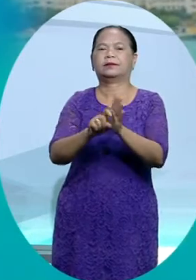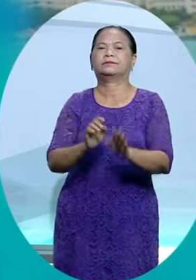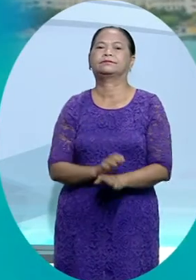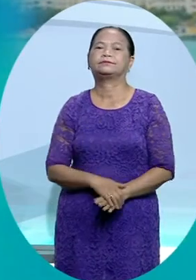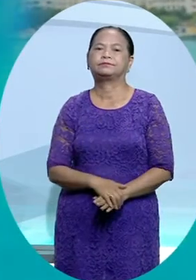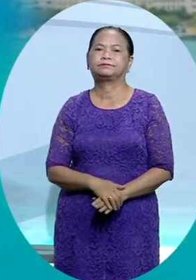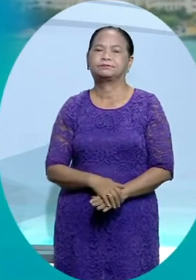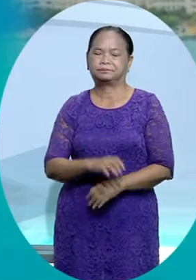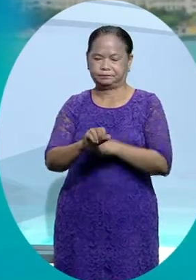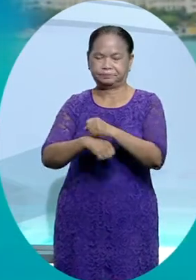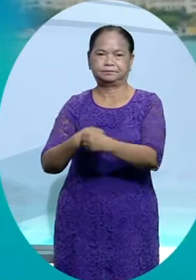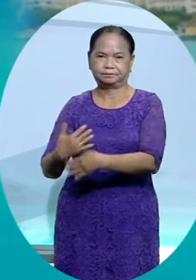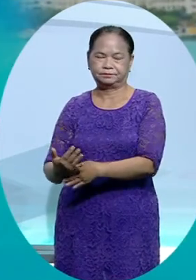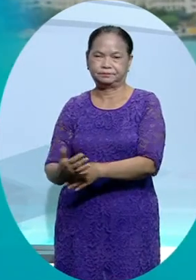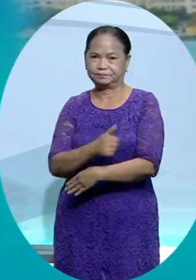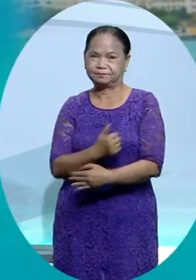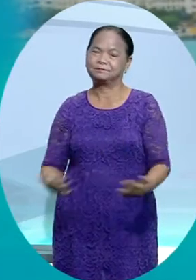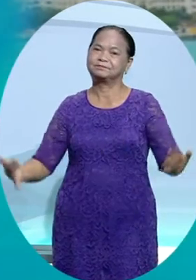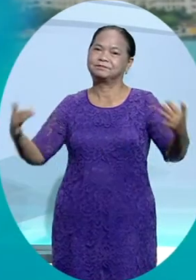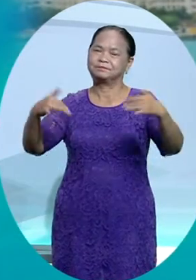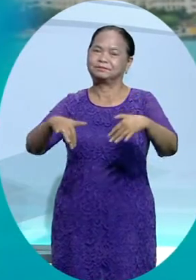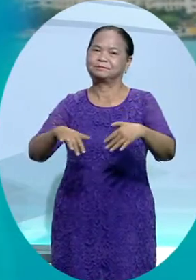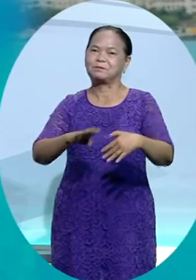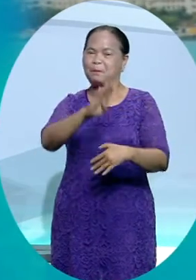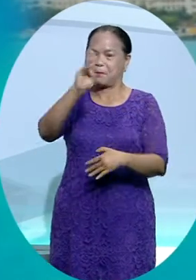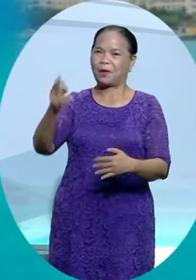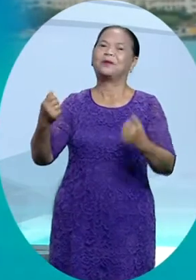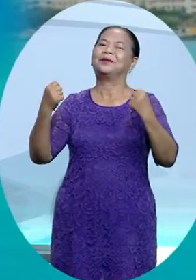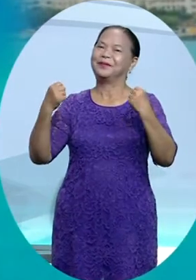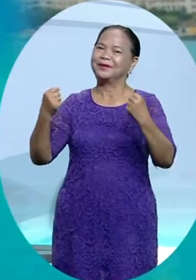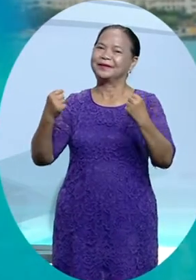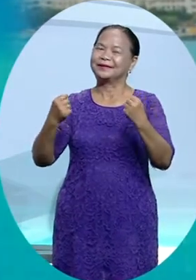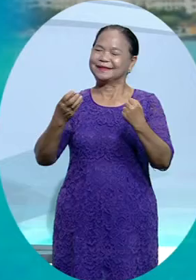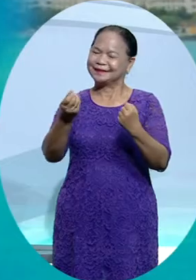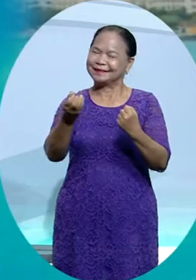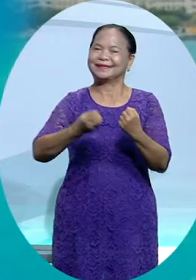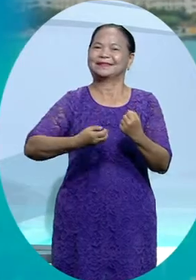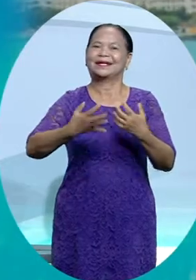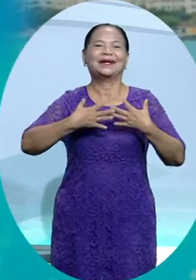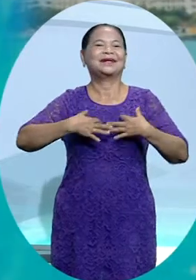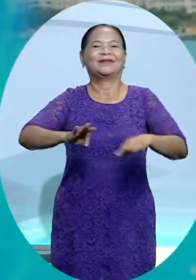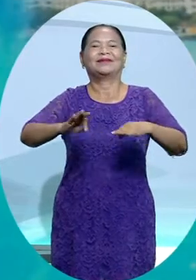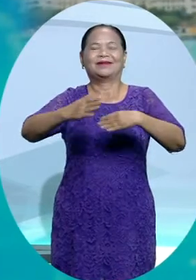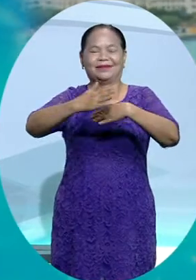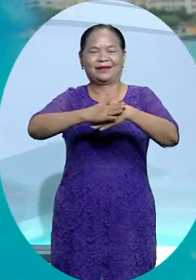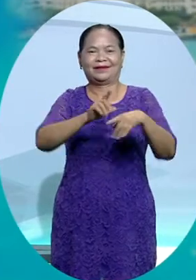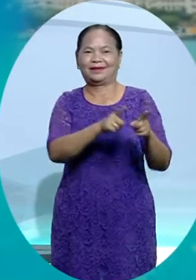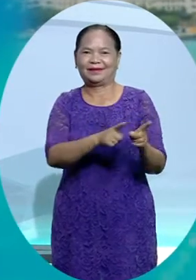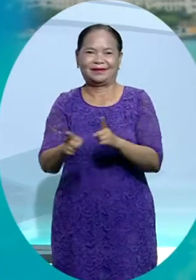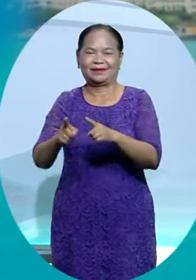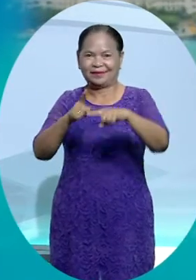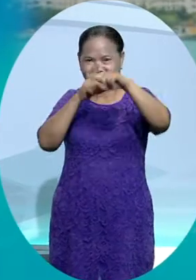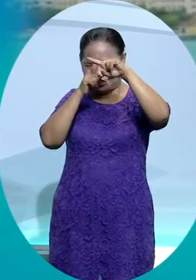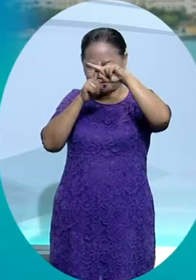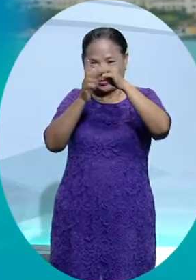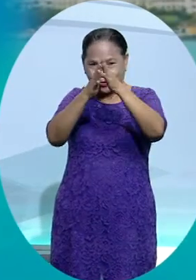Trong những năm gần đây thì người dân có xu hướng tham gia vào các gói bảo hiểm sức khỏe. Ngoài mục đích là được chi trả viện phí, nhu cầu tiếp cận các dịch vụ y tế cao cấp